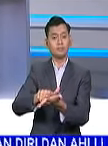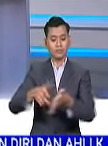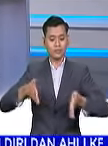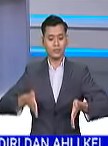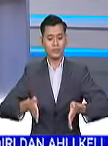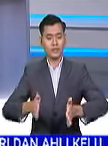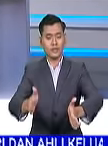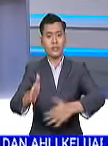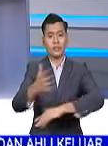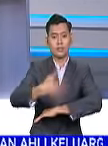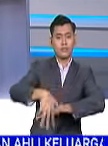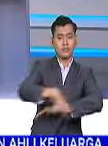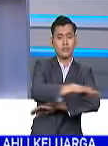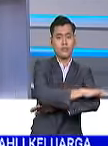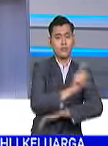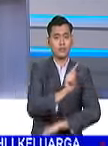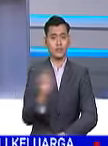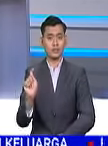silakan.